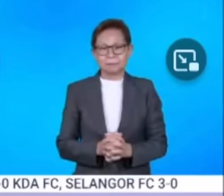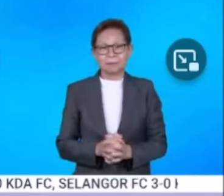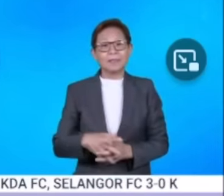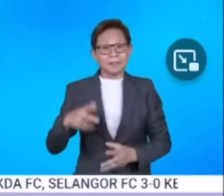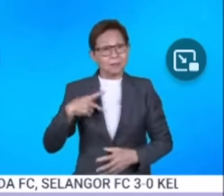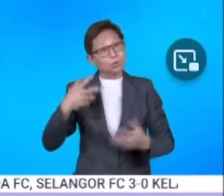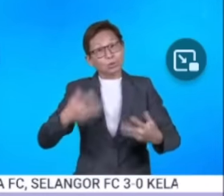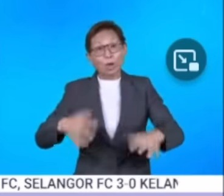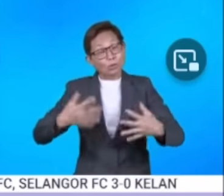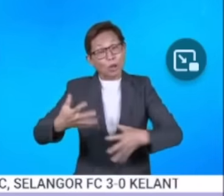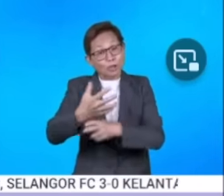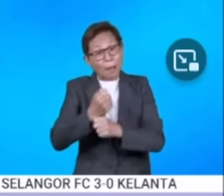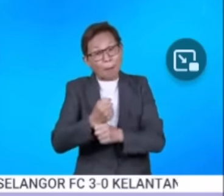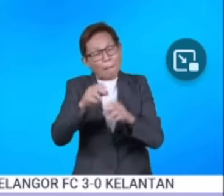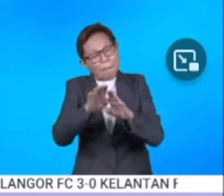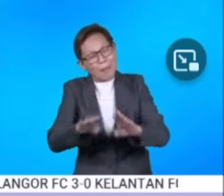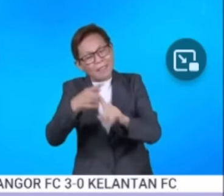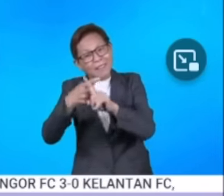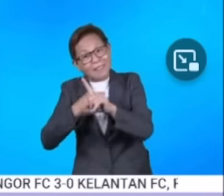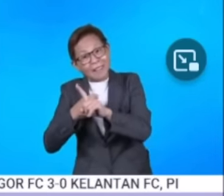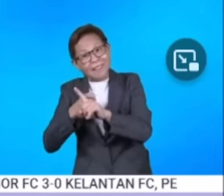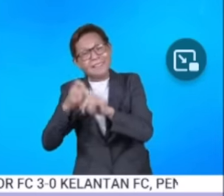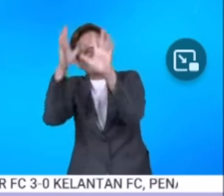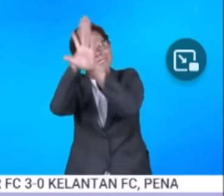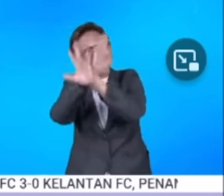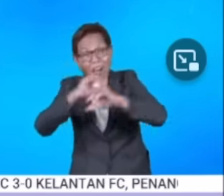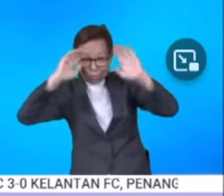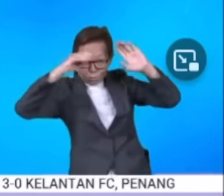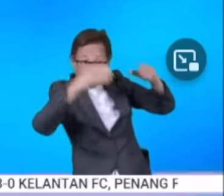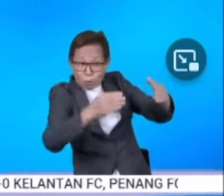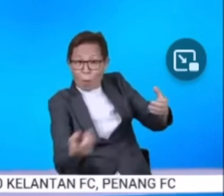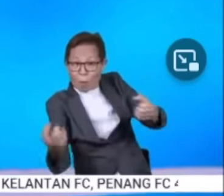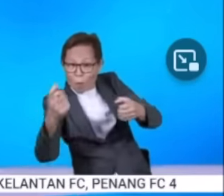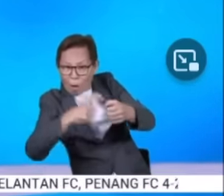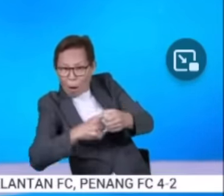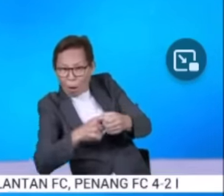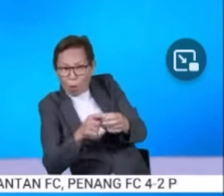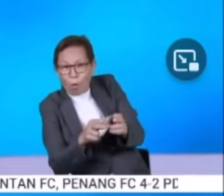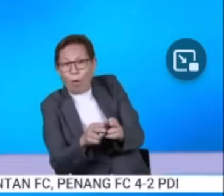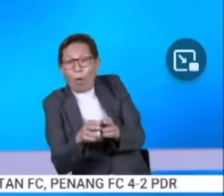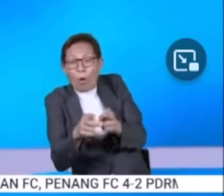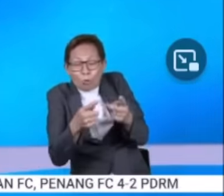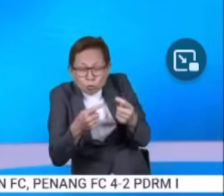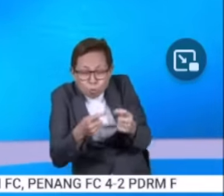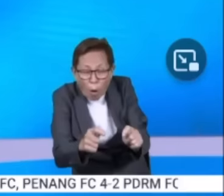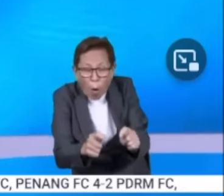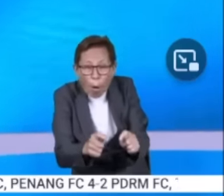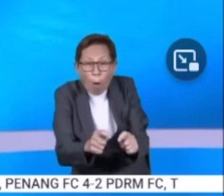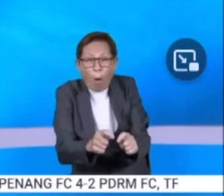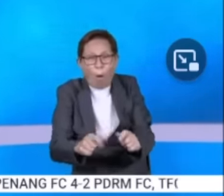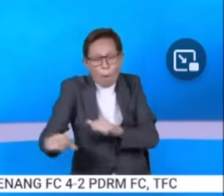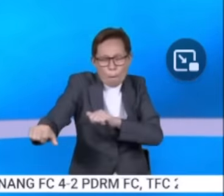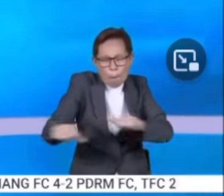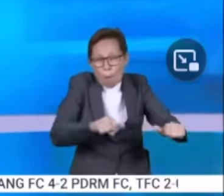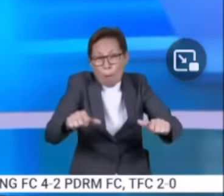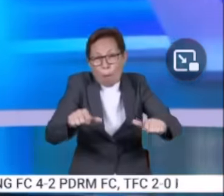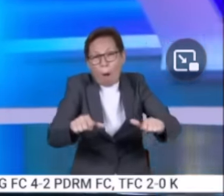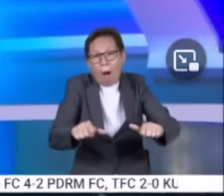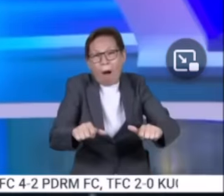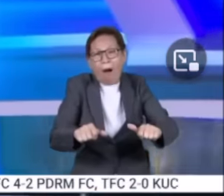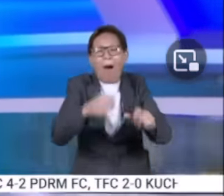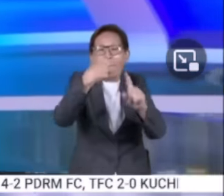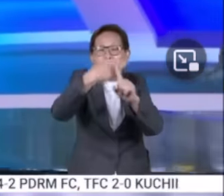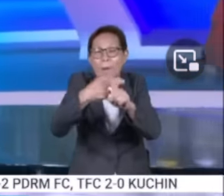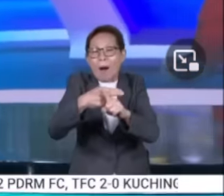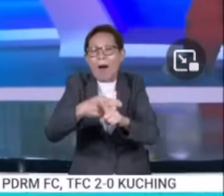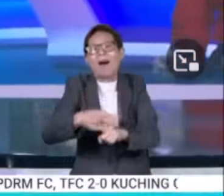Kita nak dapatkan pula perkembangan dari Bumi Kenyalang. Tumpuannya mengenai usaha semarakkan bulan Ramadan dalam kalangan NGO. Langsung